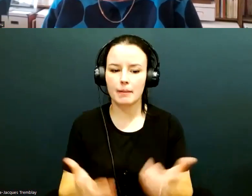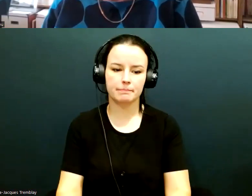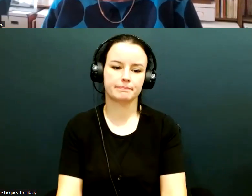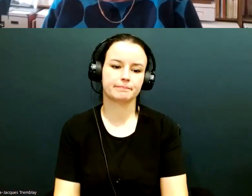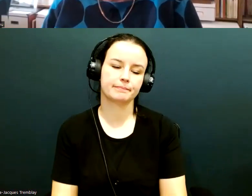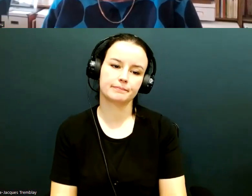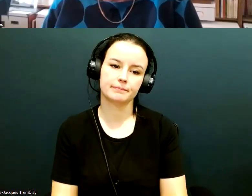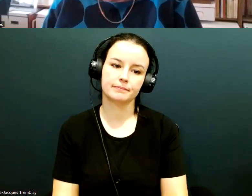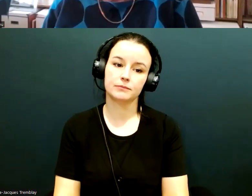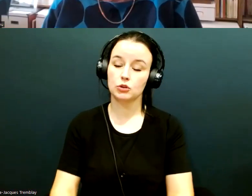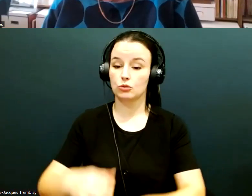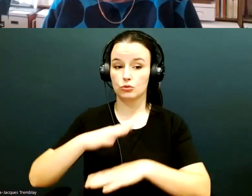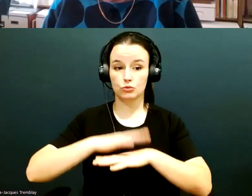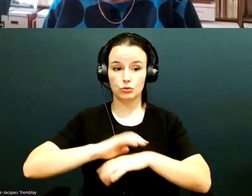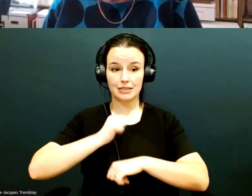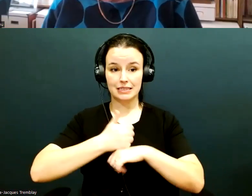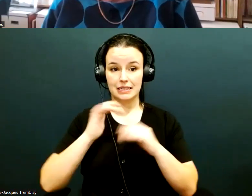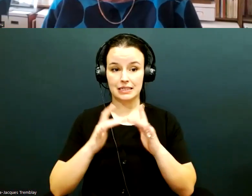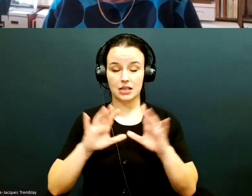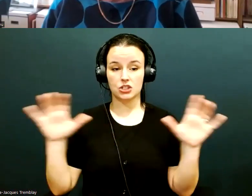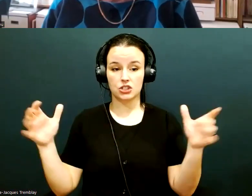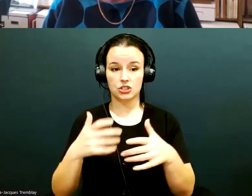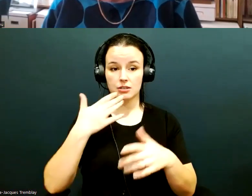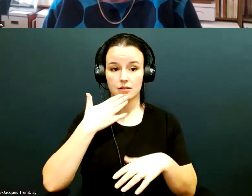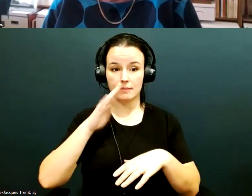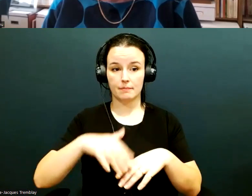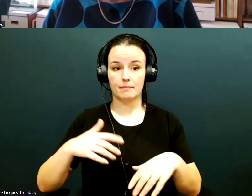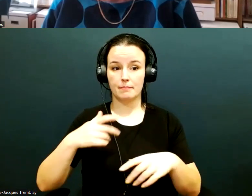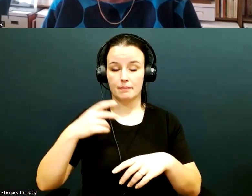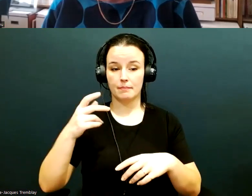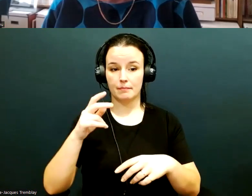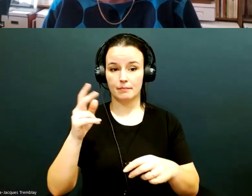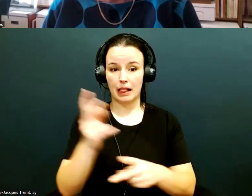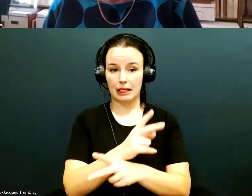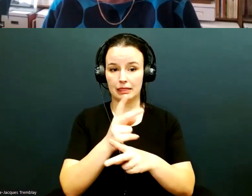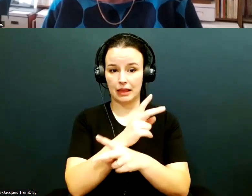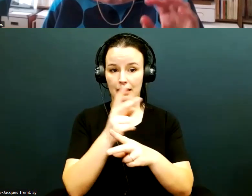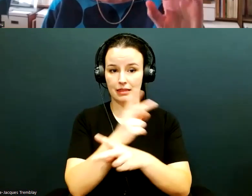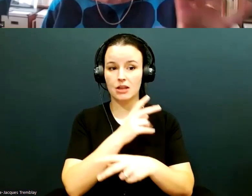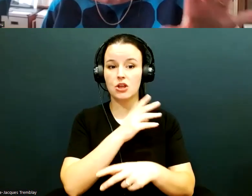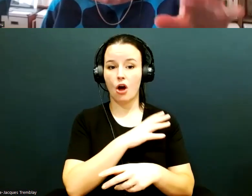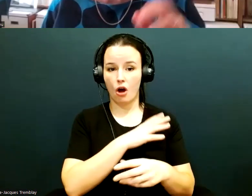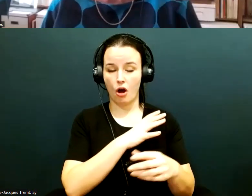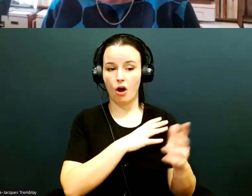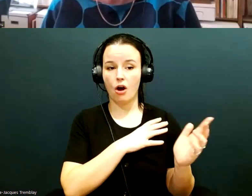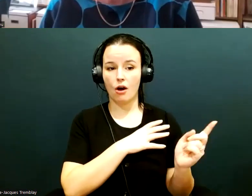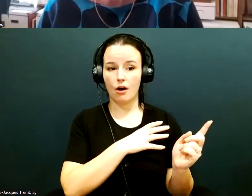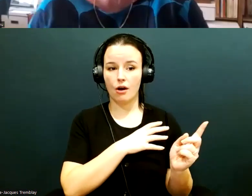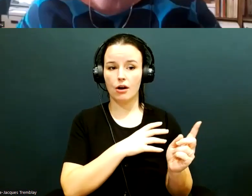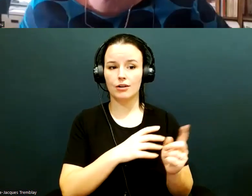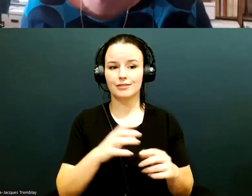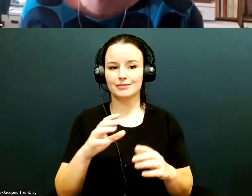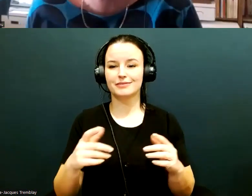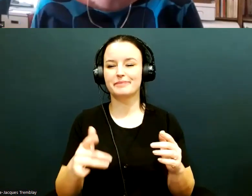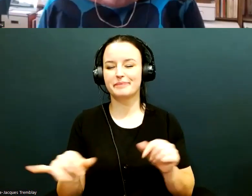Ben, d'abord, sur le site Internet de la Chaire de recherche sur la maltraitance, il y a tout un répertoire, hein, le fameux code